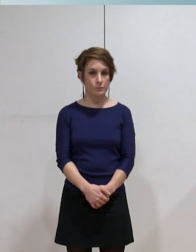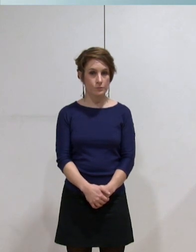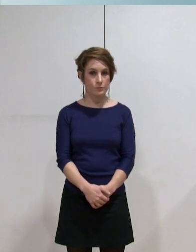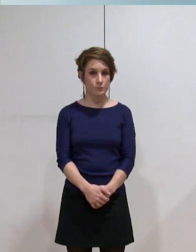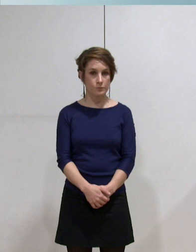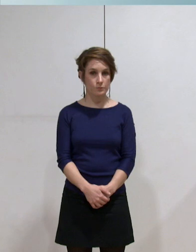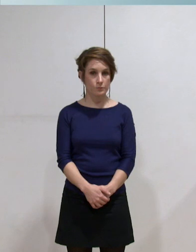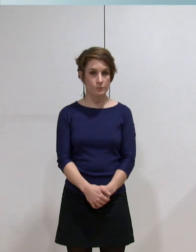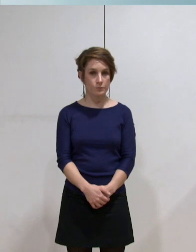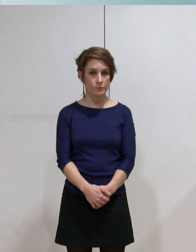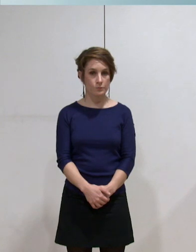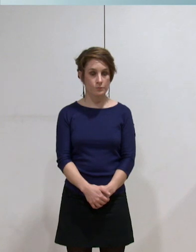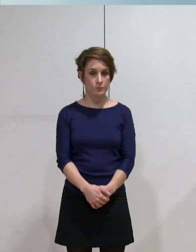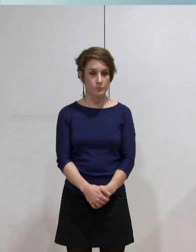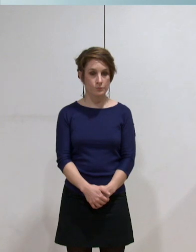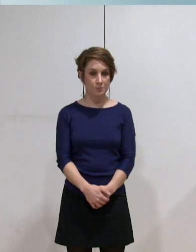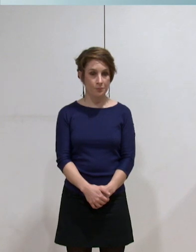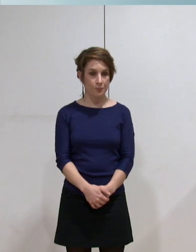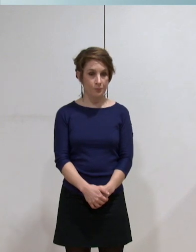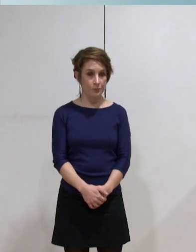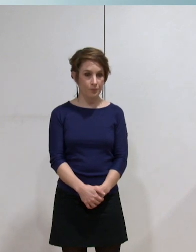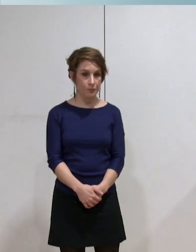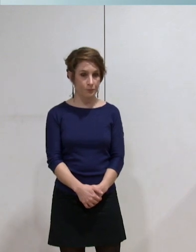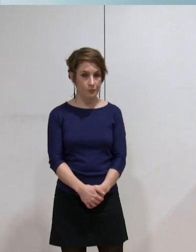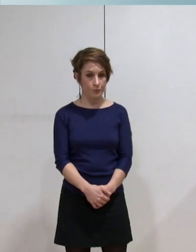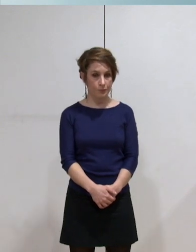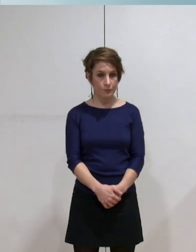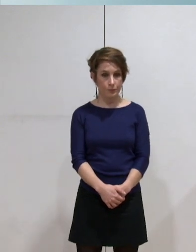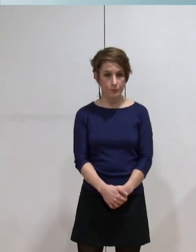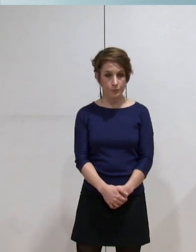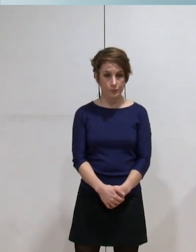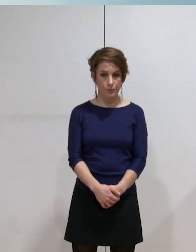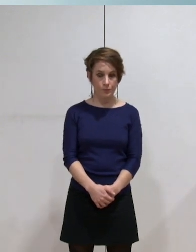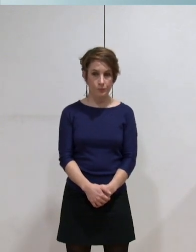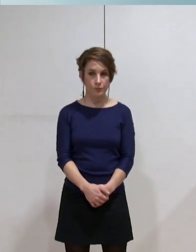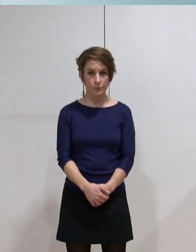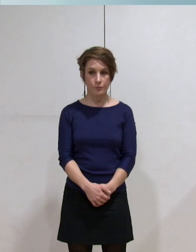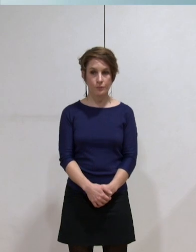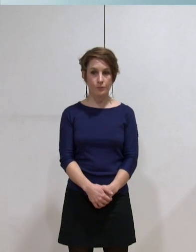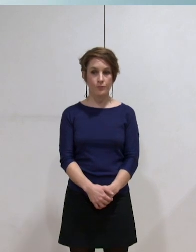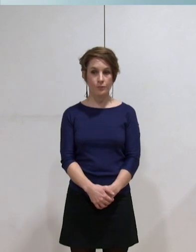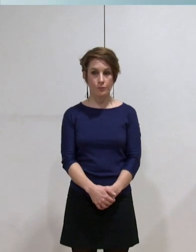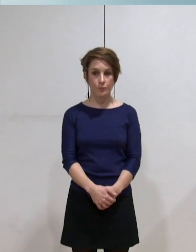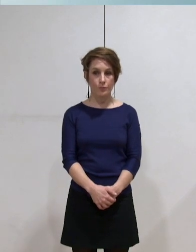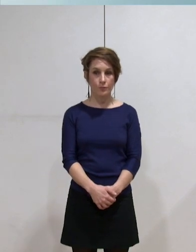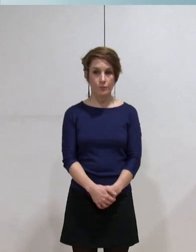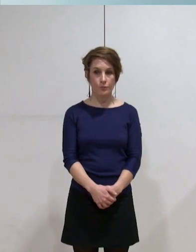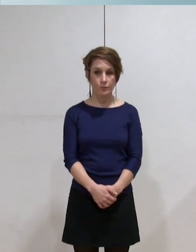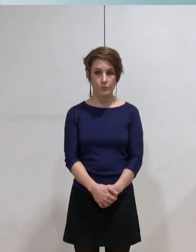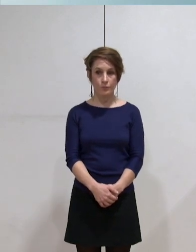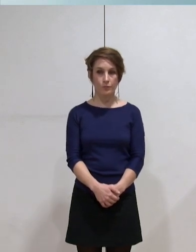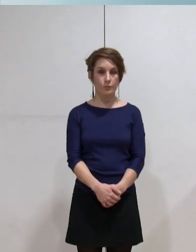casazenf pour la soirée Monsieur Alain Breuil présent madame ireille dordano donne pouvoir à Monsieur Breuil pour la soirée